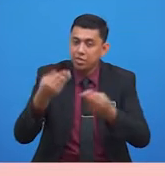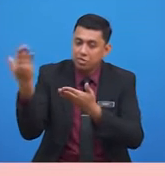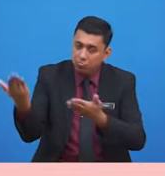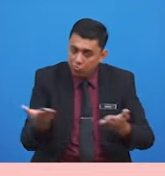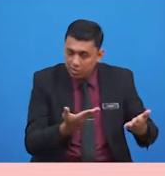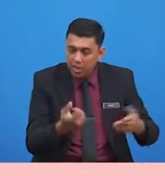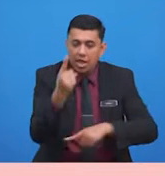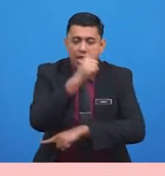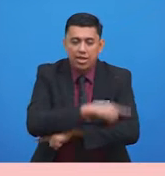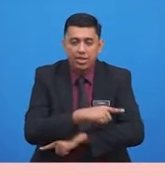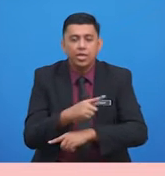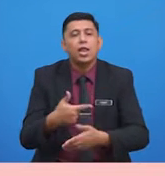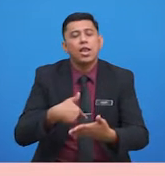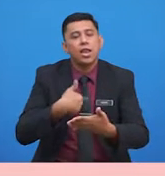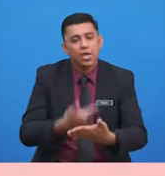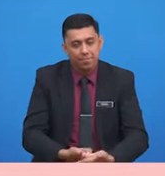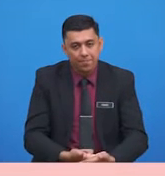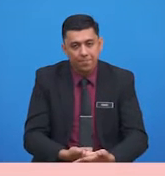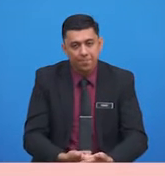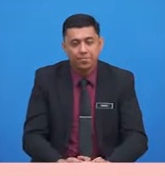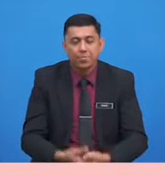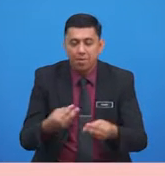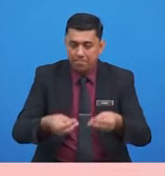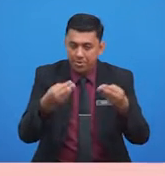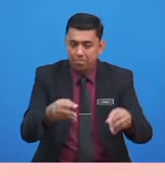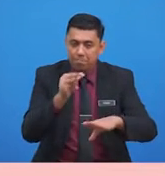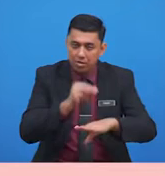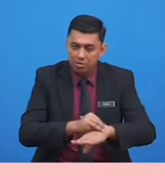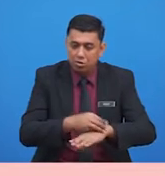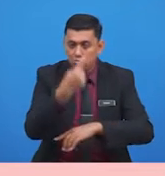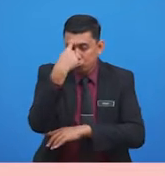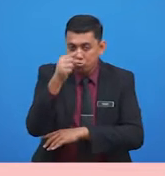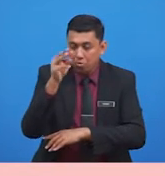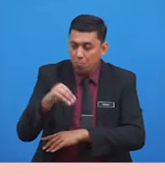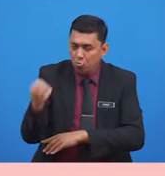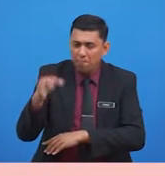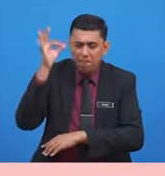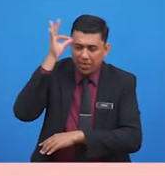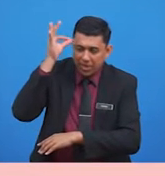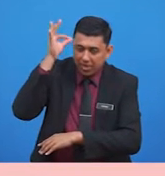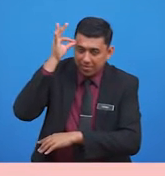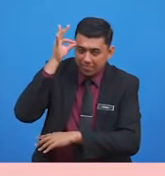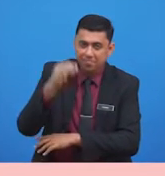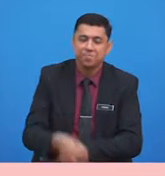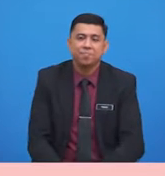hari kelahiran? Saya beri masa untuk murid berfikir.